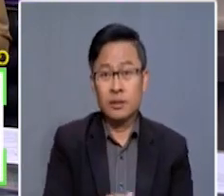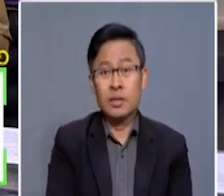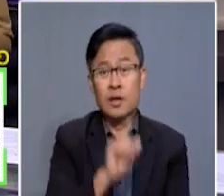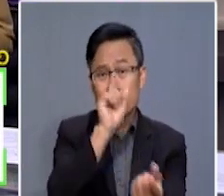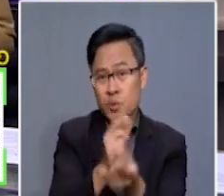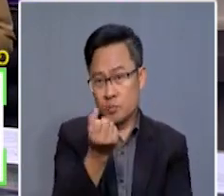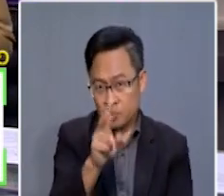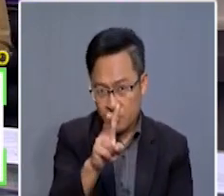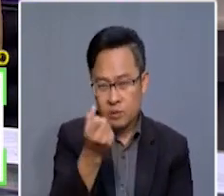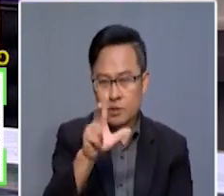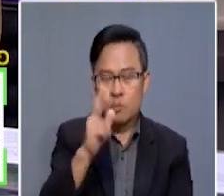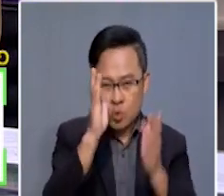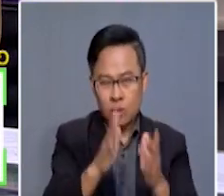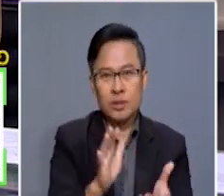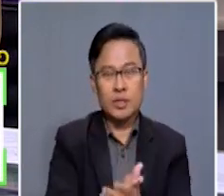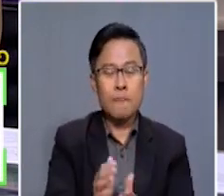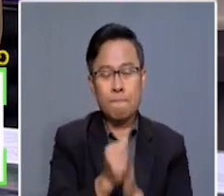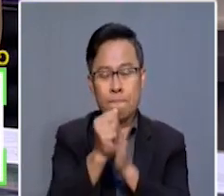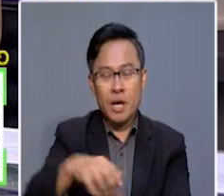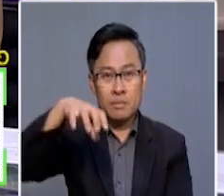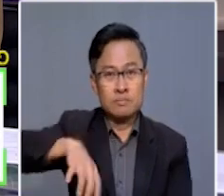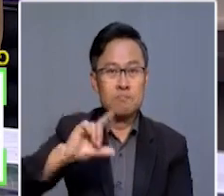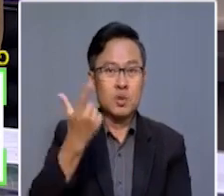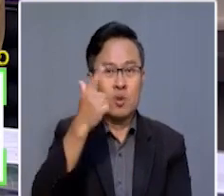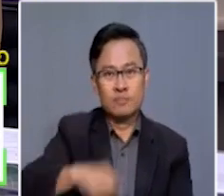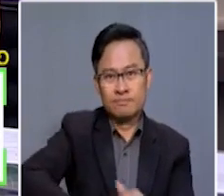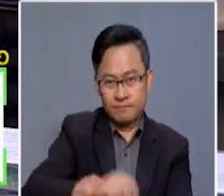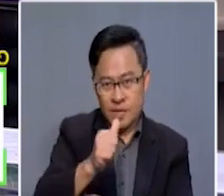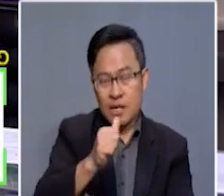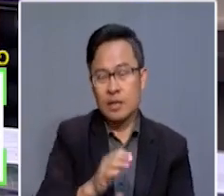จอตัวเร็วๆเข้าเดี๋ยวจะได้พามาที่นี่ได้อย่างสำเร็จ เป็นกำลังใจจากนักฟุตบอลรุ่นพี่นะครับ